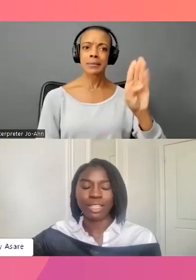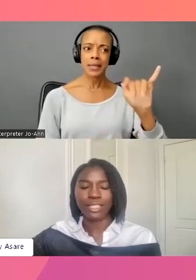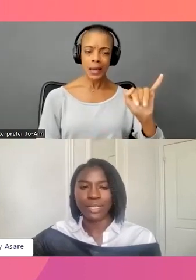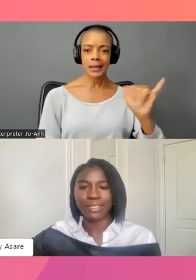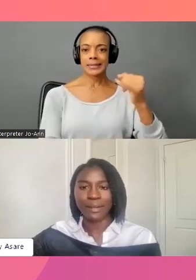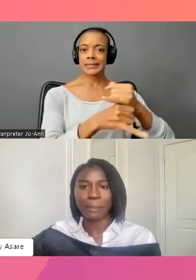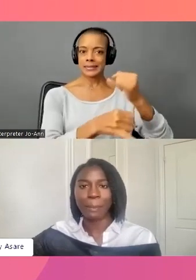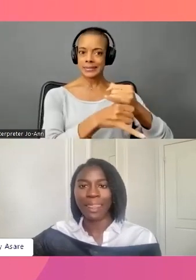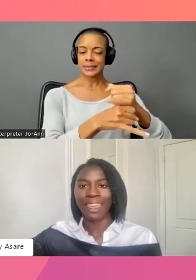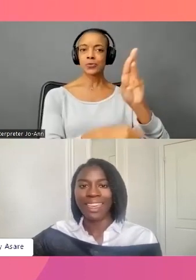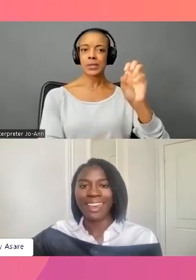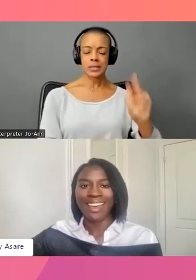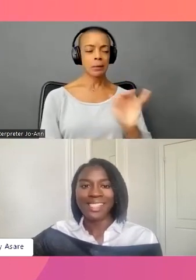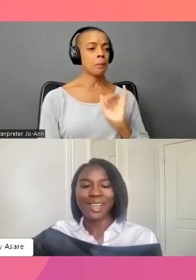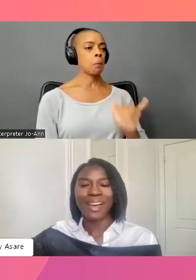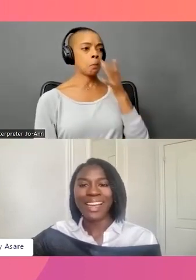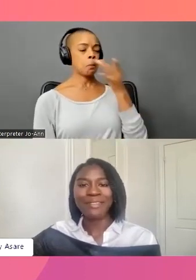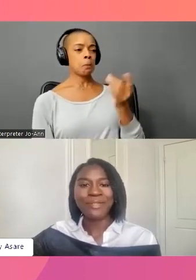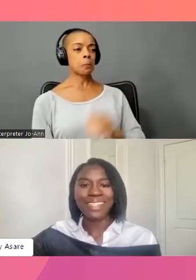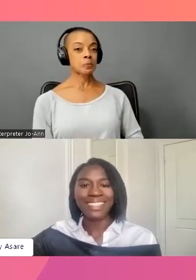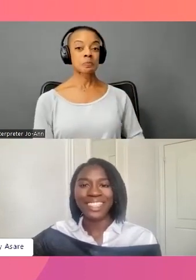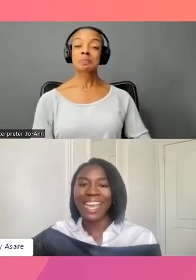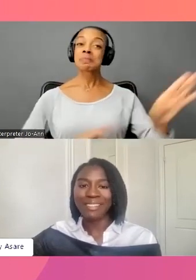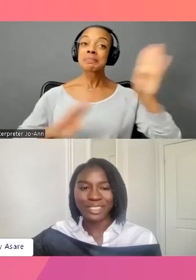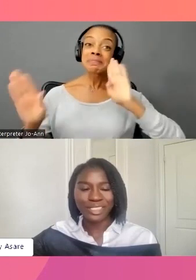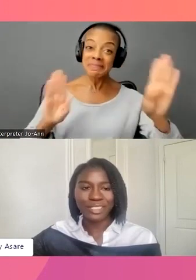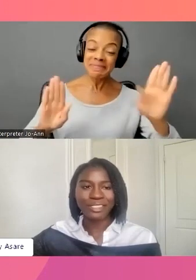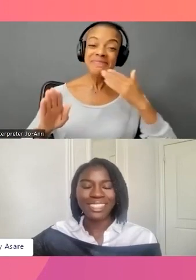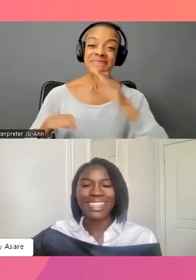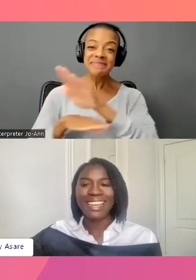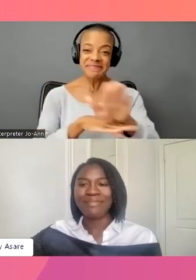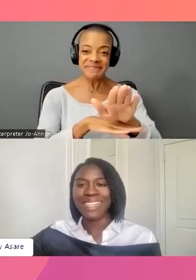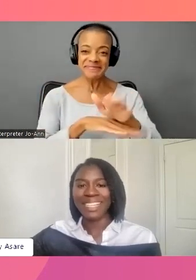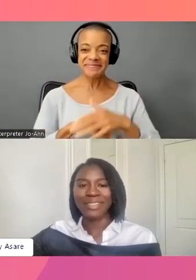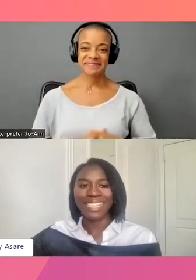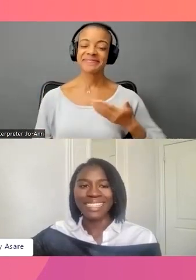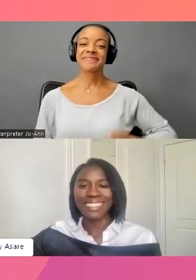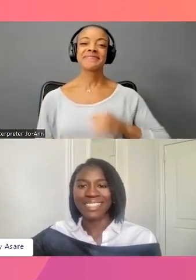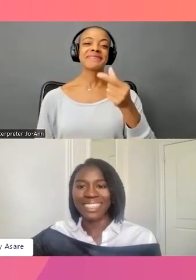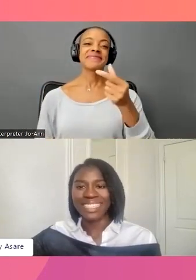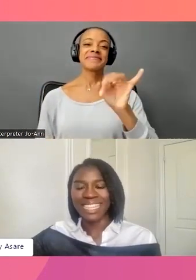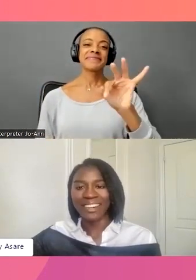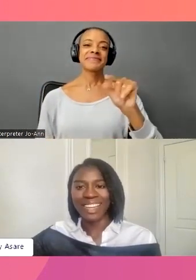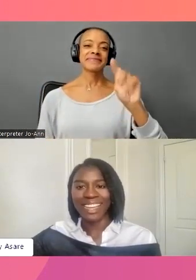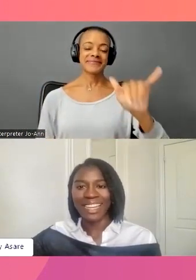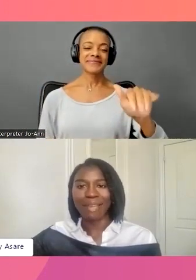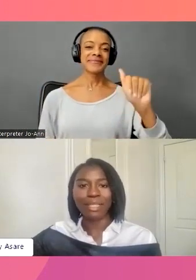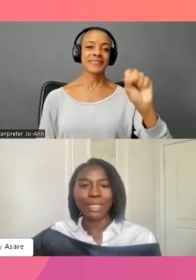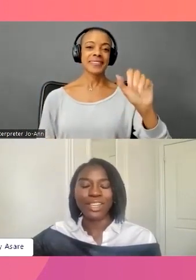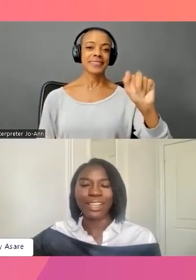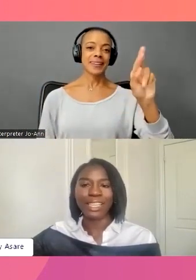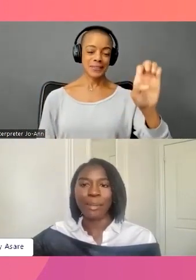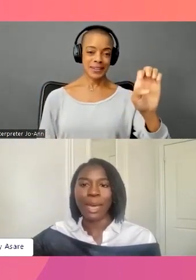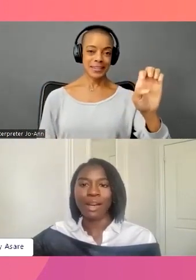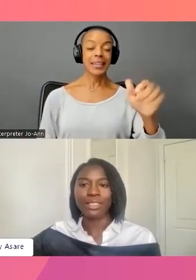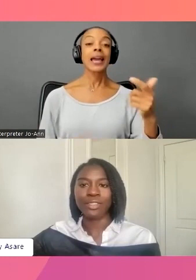de nombreuses réflexions sur les personnes souffrant de TC et le racisme institutionnel. Bonjour, donc